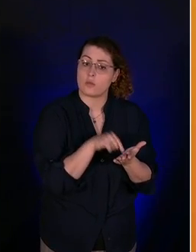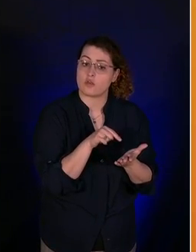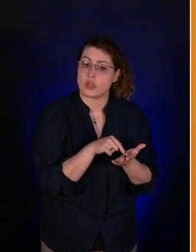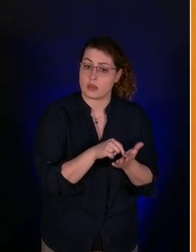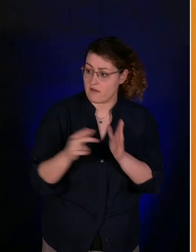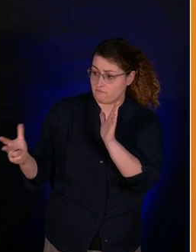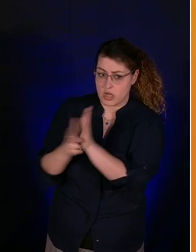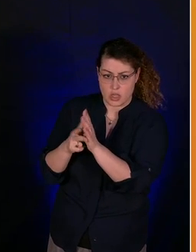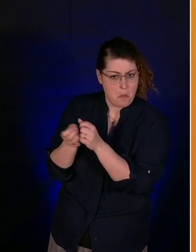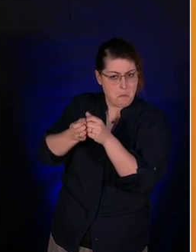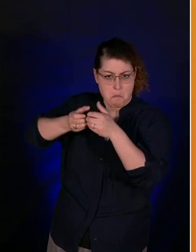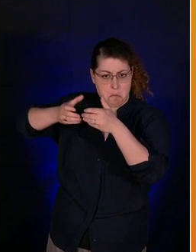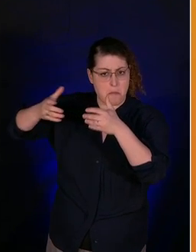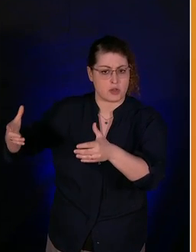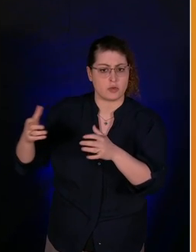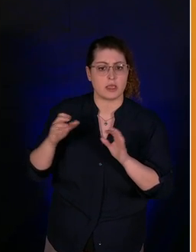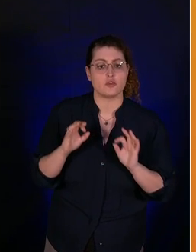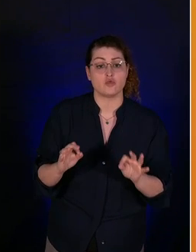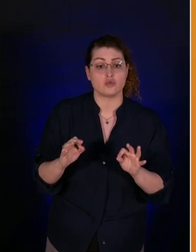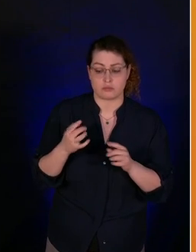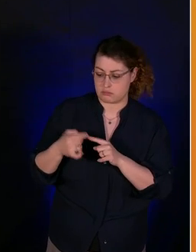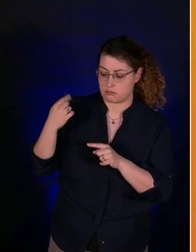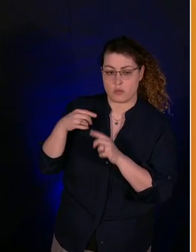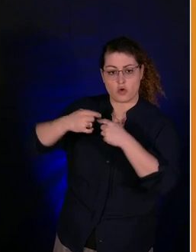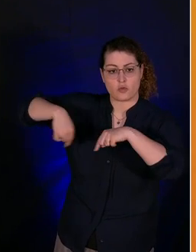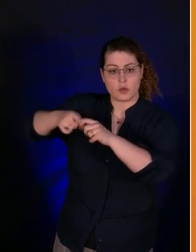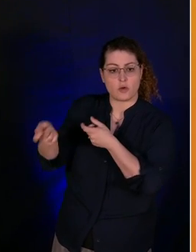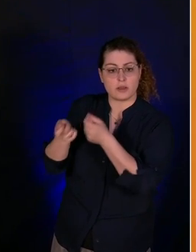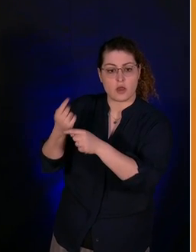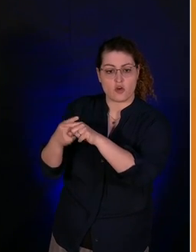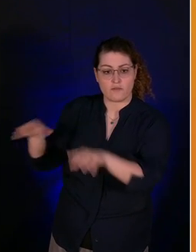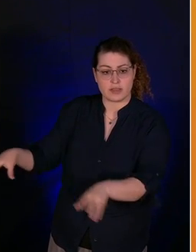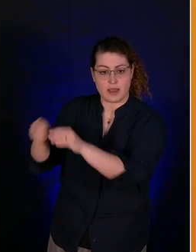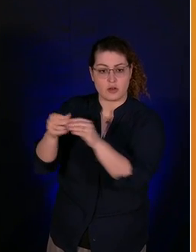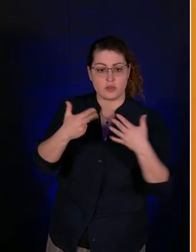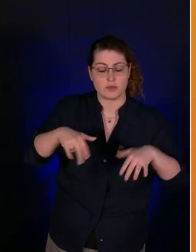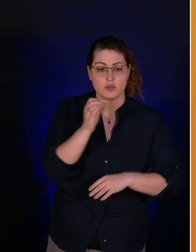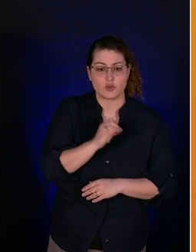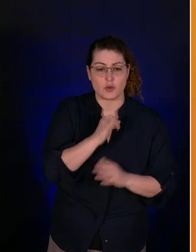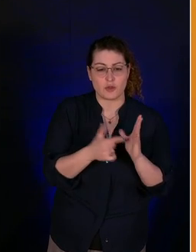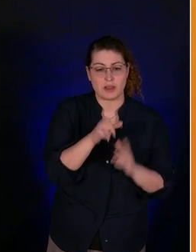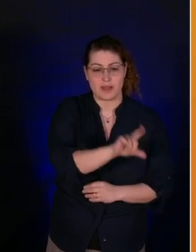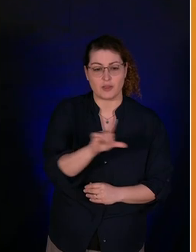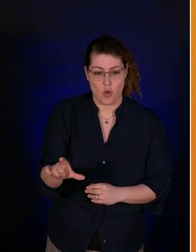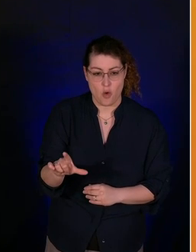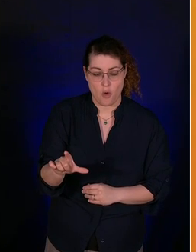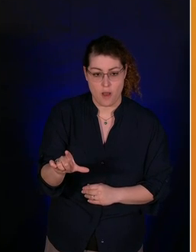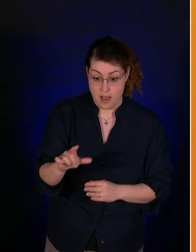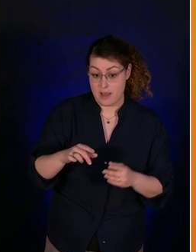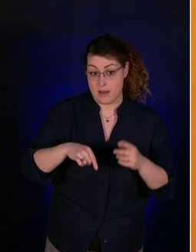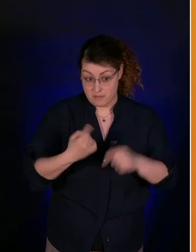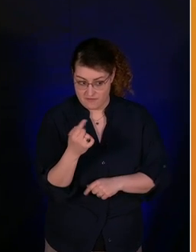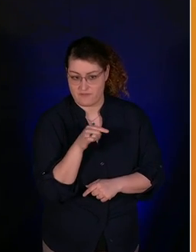une très large majorité lors de la commission exécutive confédérale du 18 octobre 2022, devenant